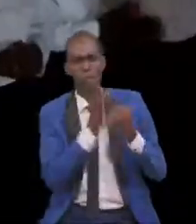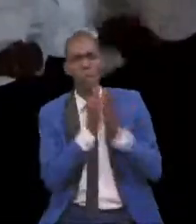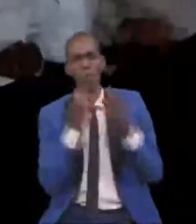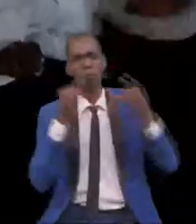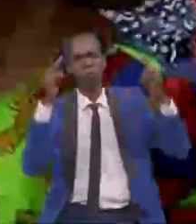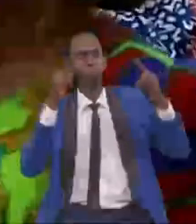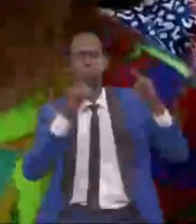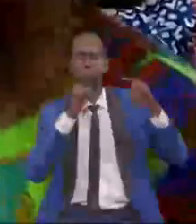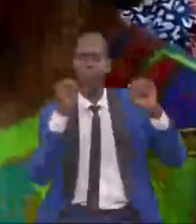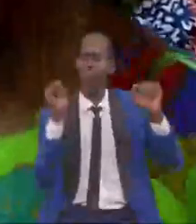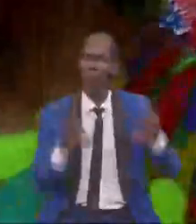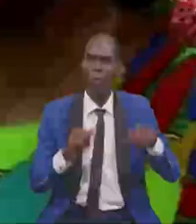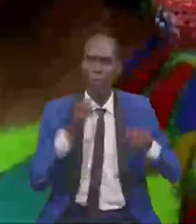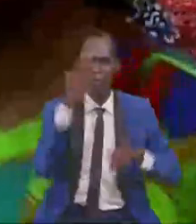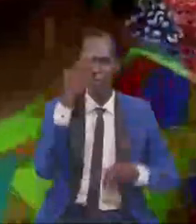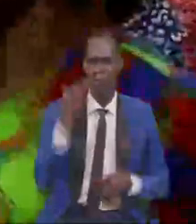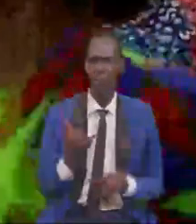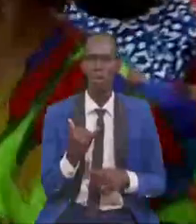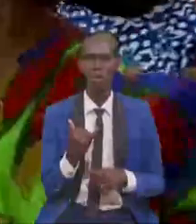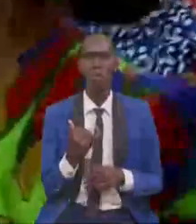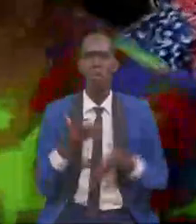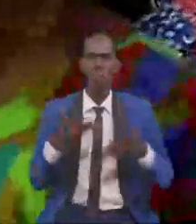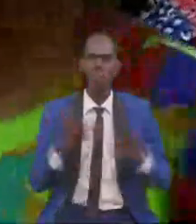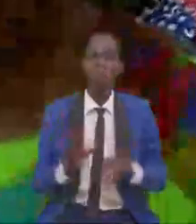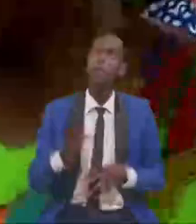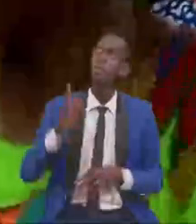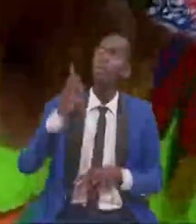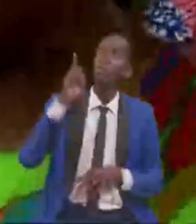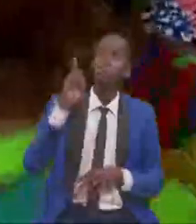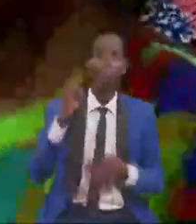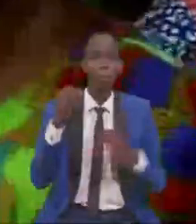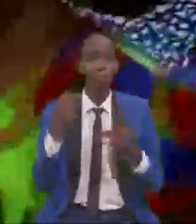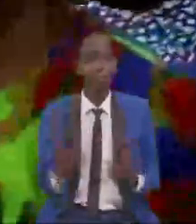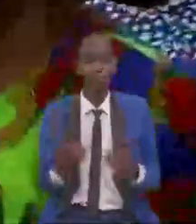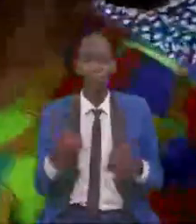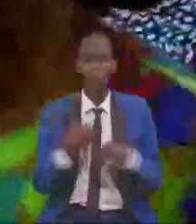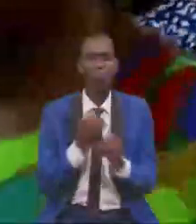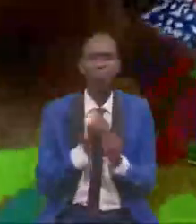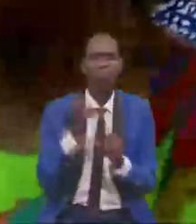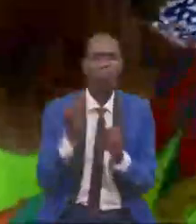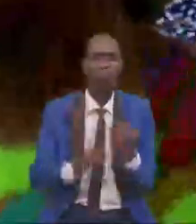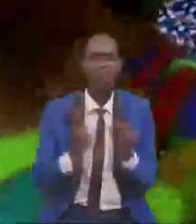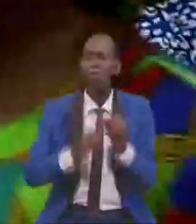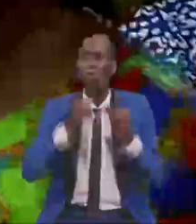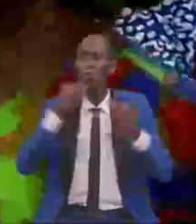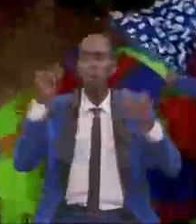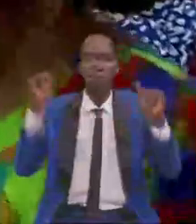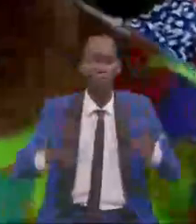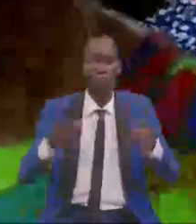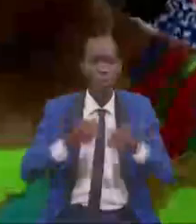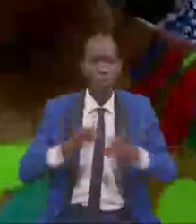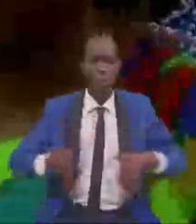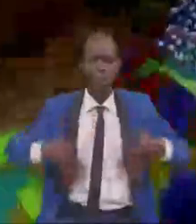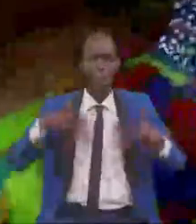Je veux faire cela, réaliser cela, c'est impossible. Que le Seigneur rende